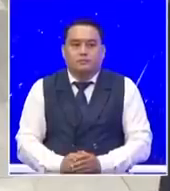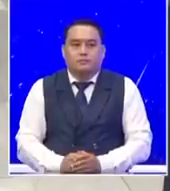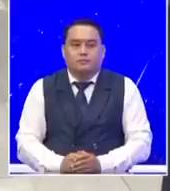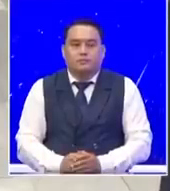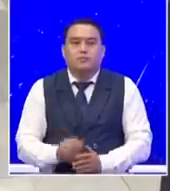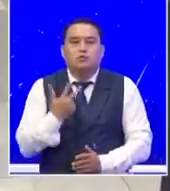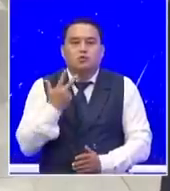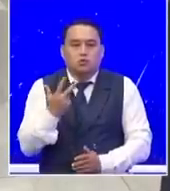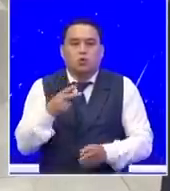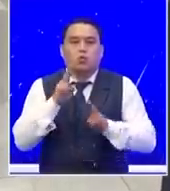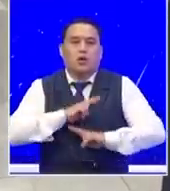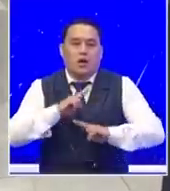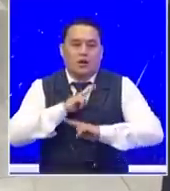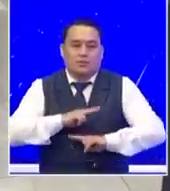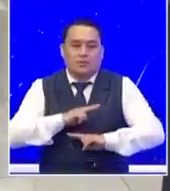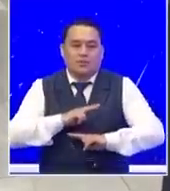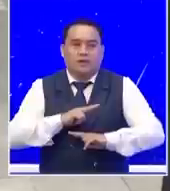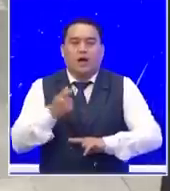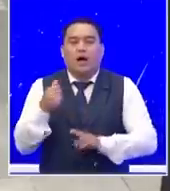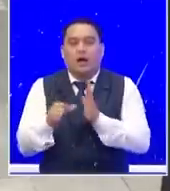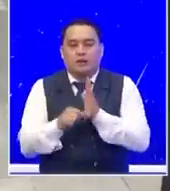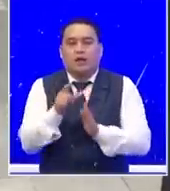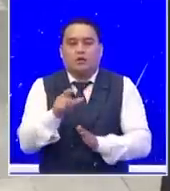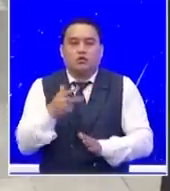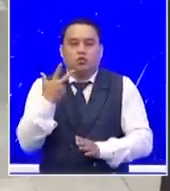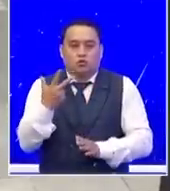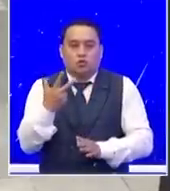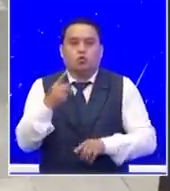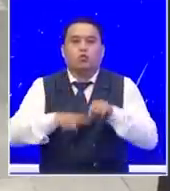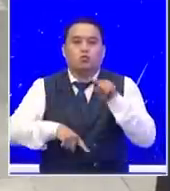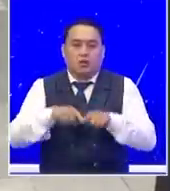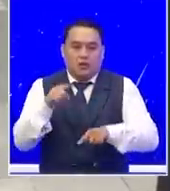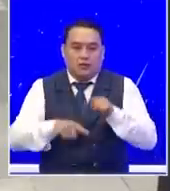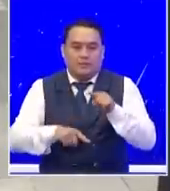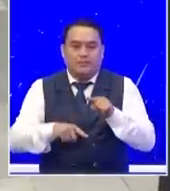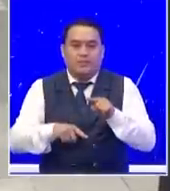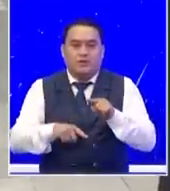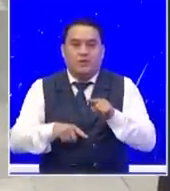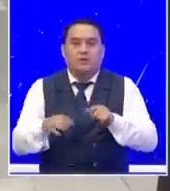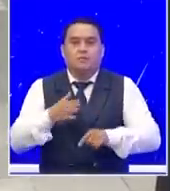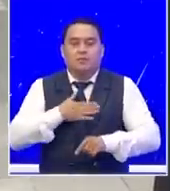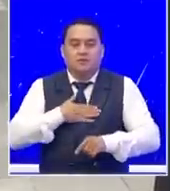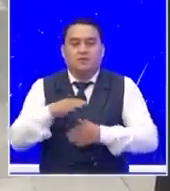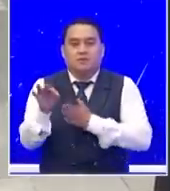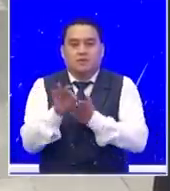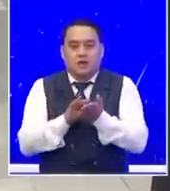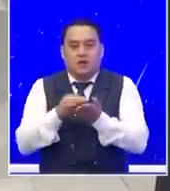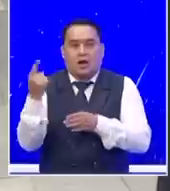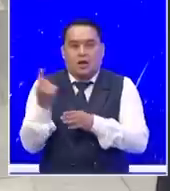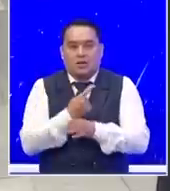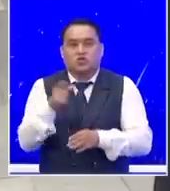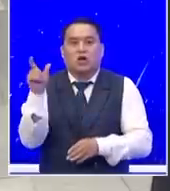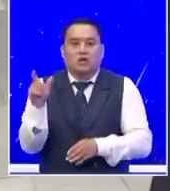Үшеуі оның әріптестері, шыққан алты адамның үшеуі оның туысқандары. Яғни біз дер кезінде алғашқы